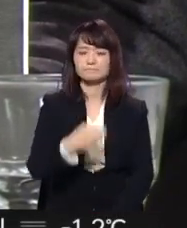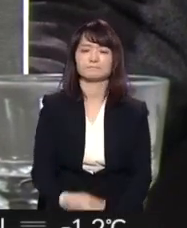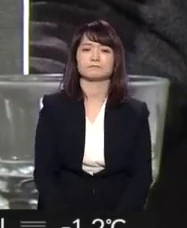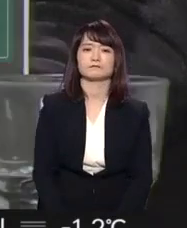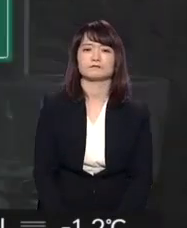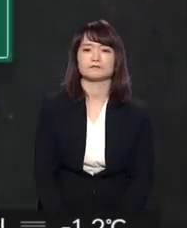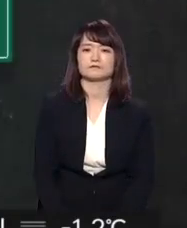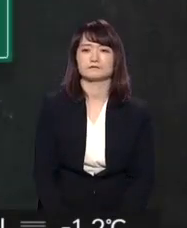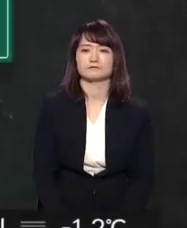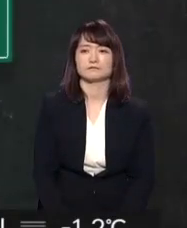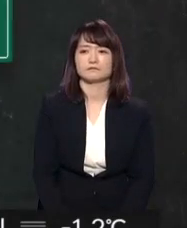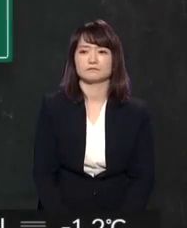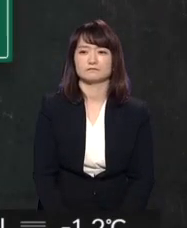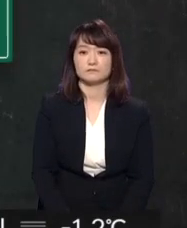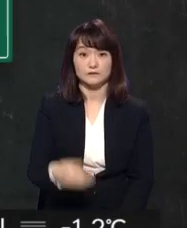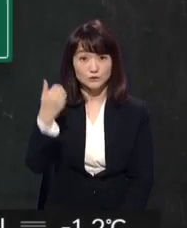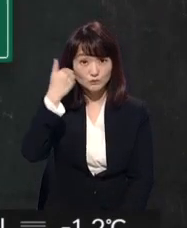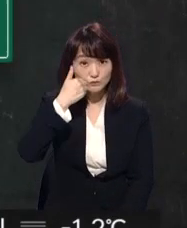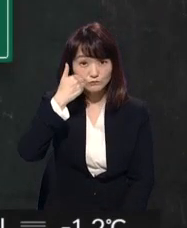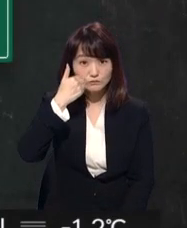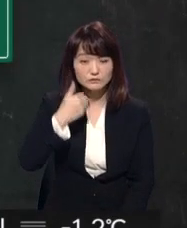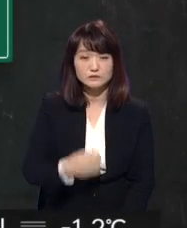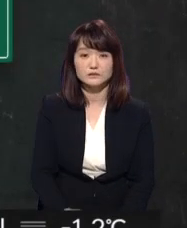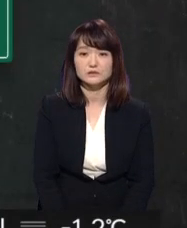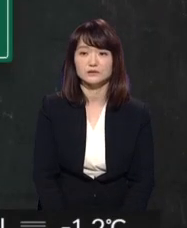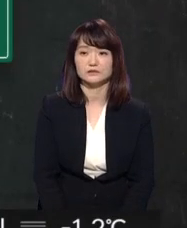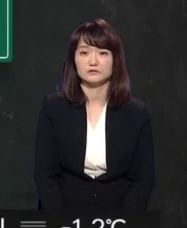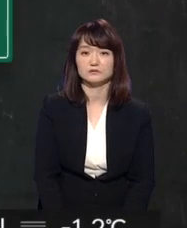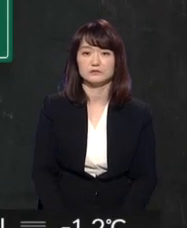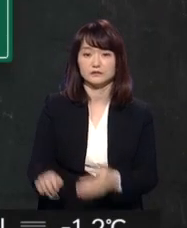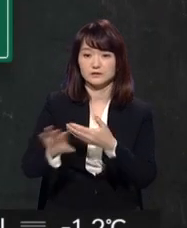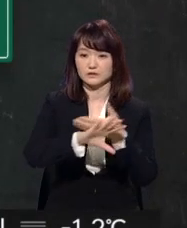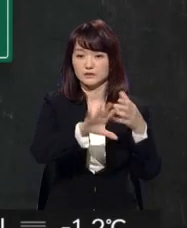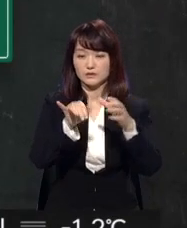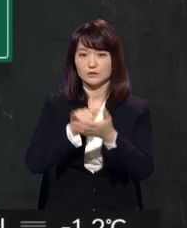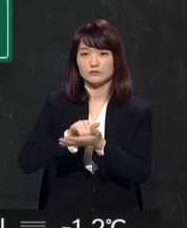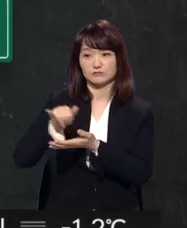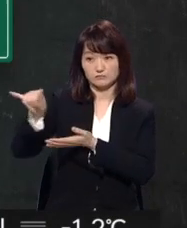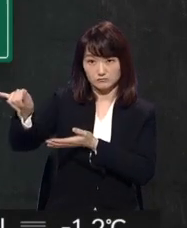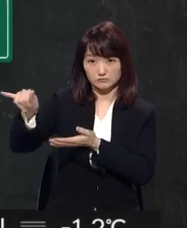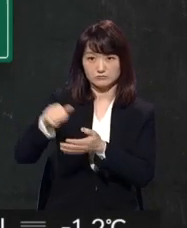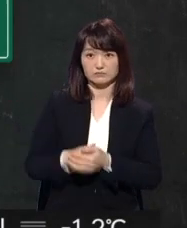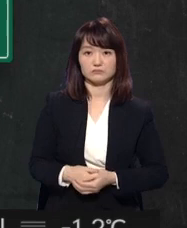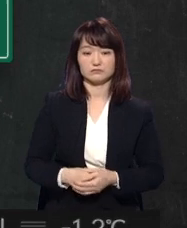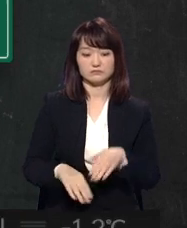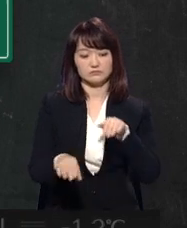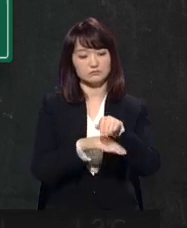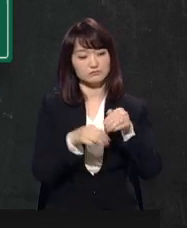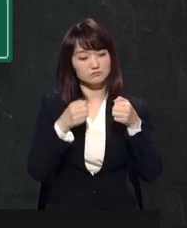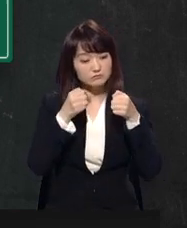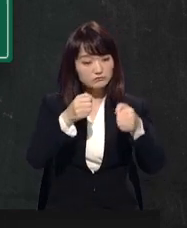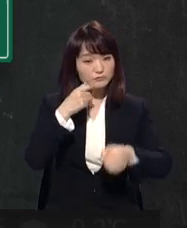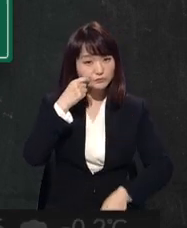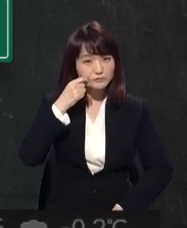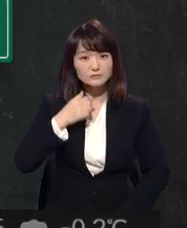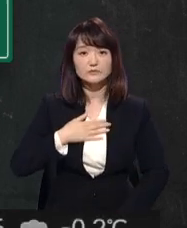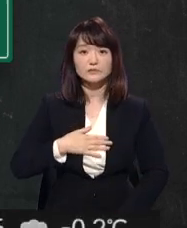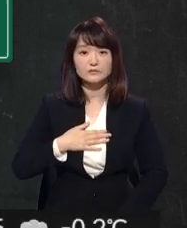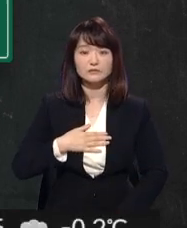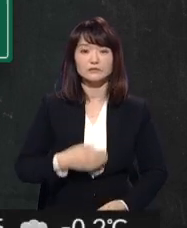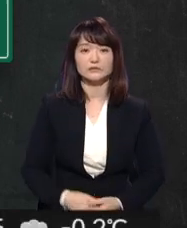좁히기 시작합니다 그럼 누구였습니까 자 외국에가 있기 때문에 차 운전 못할 것처럼 이렇게 알았기